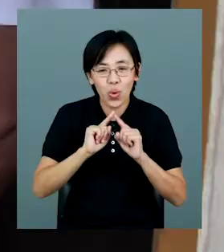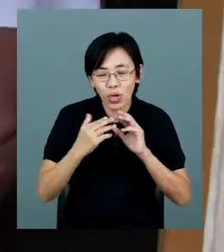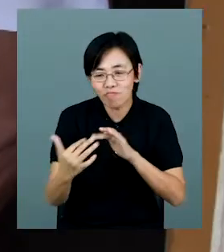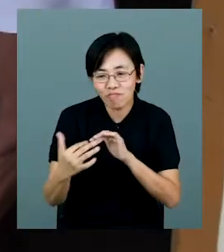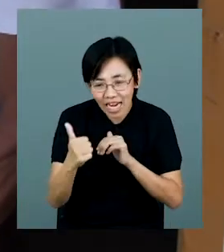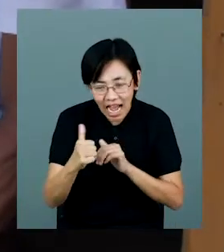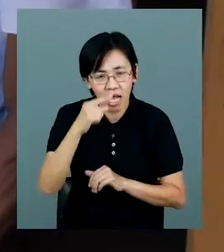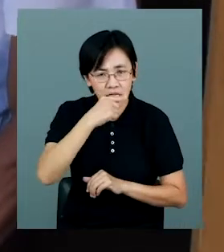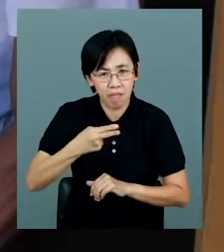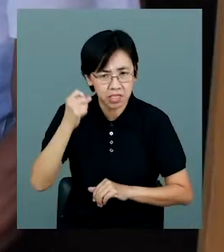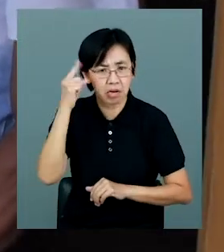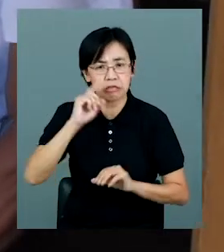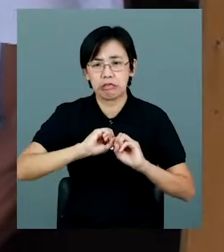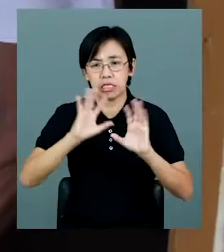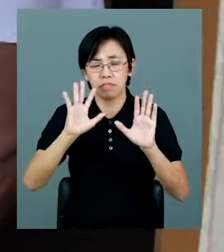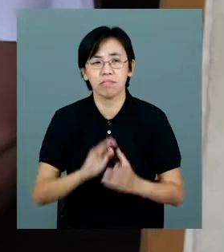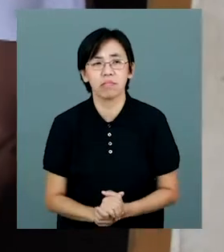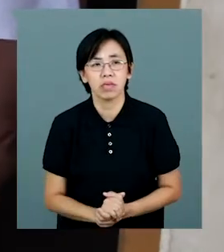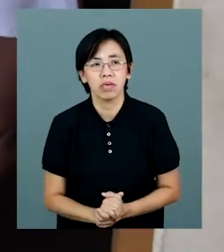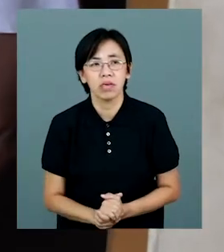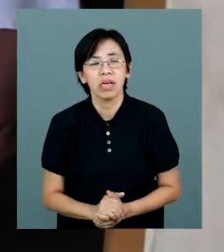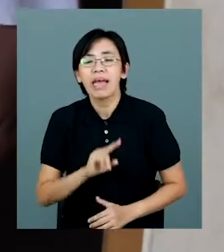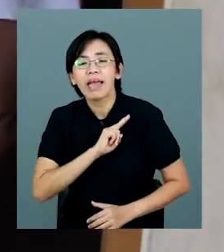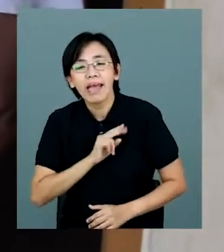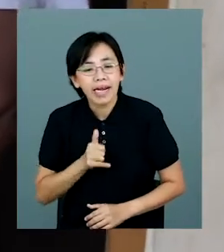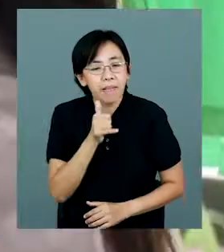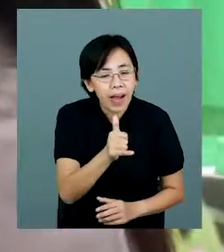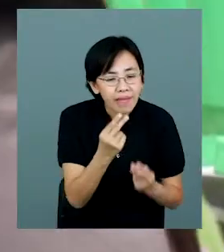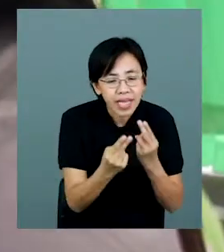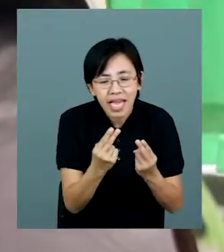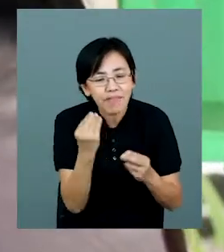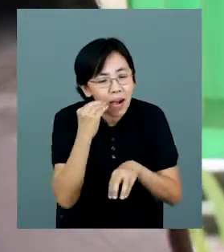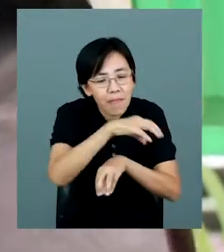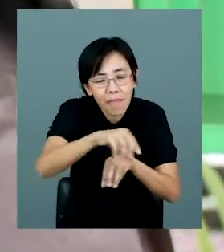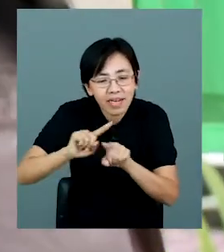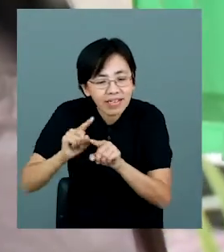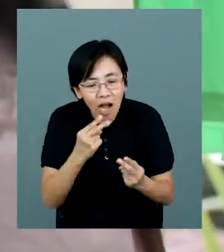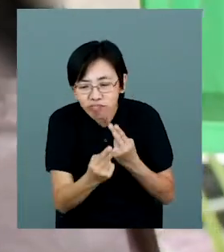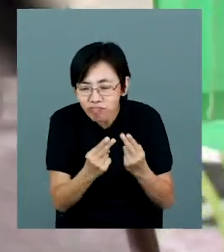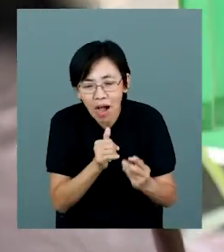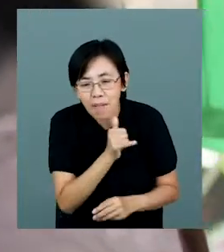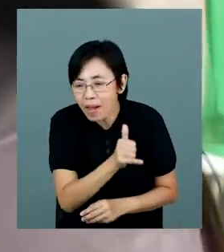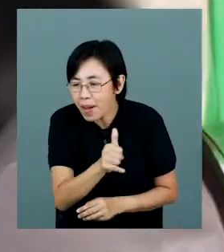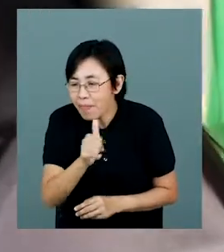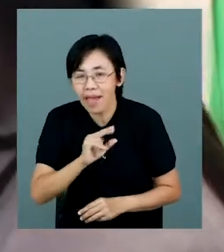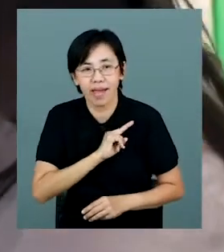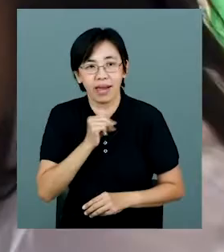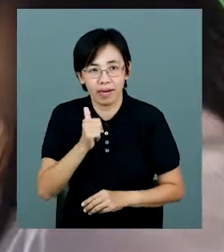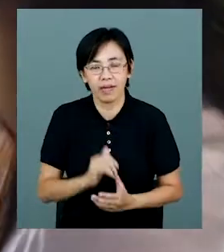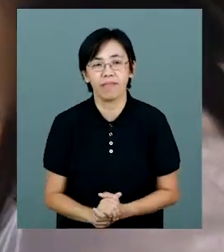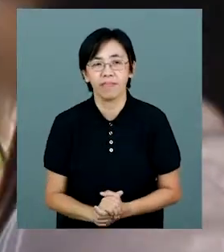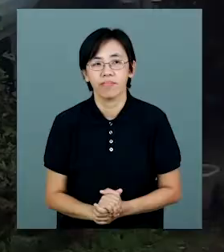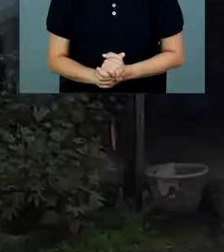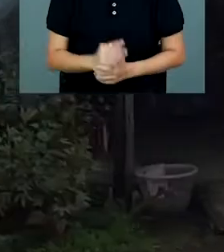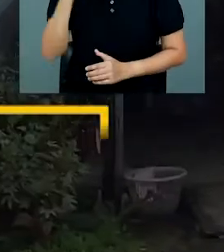แล้วก็เข้าใจภาษาไทยได้อย่างชัดเจนนะครับก็เลยสามารถลงพื้นที่ช่วยแบ่งเบาภาระของเจ้าหน้าที่ได้และมากไปกว่านั้นนะ